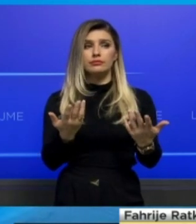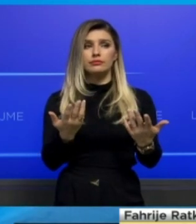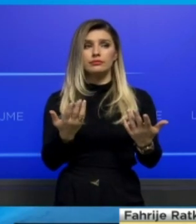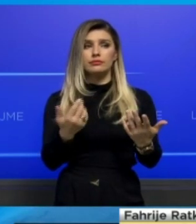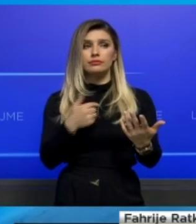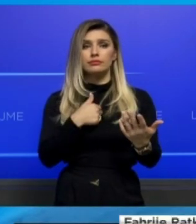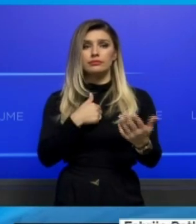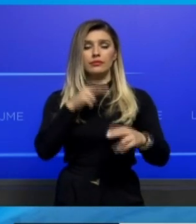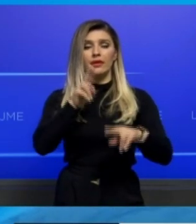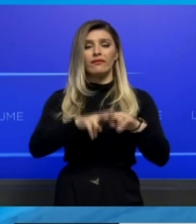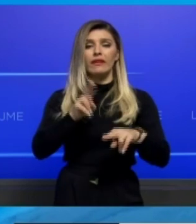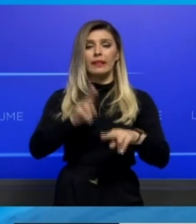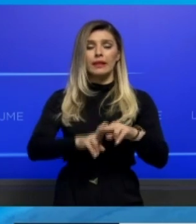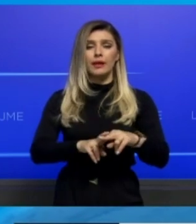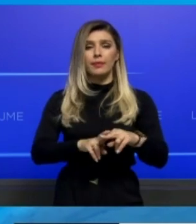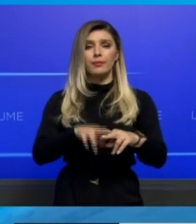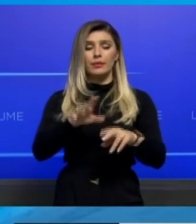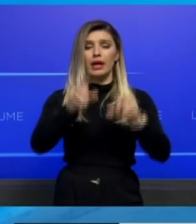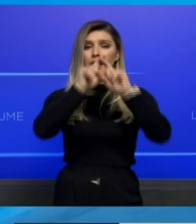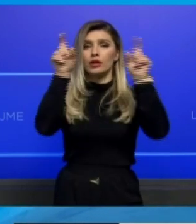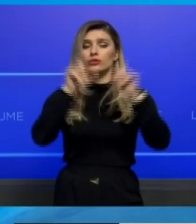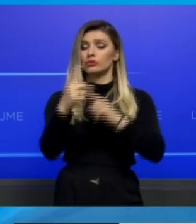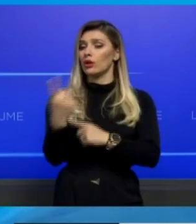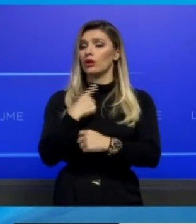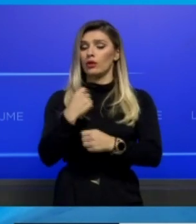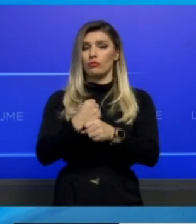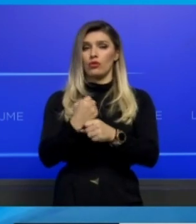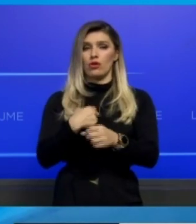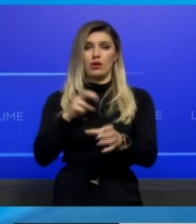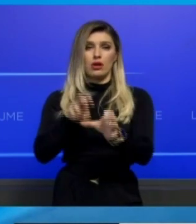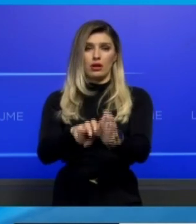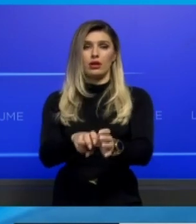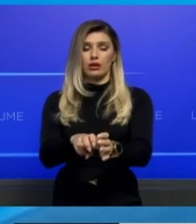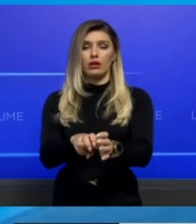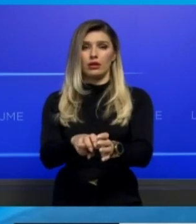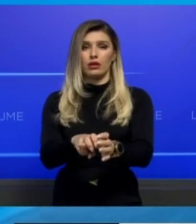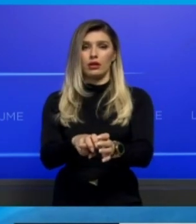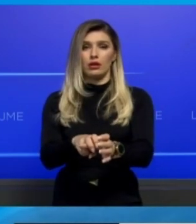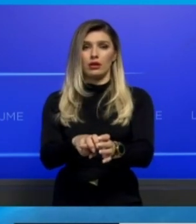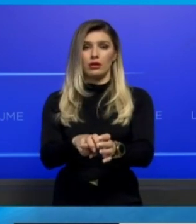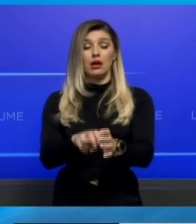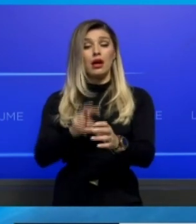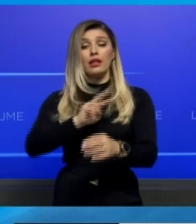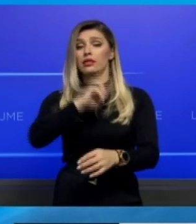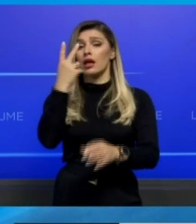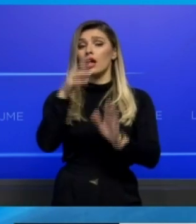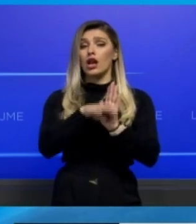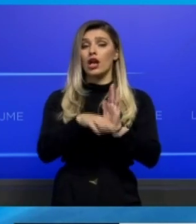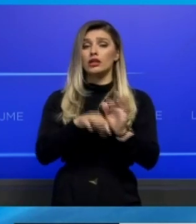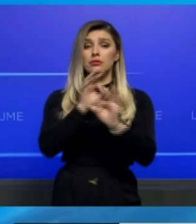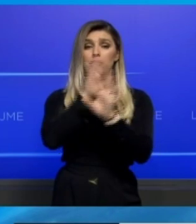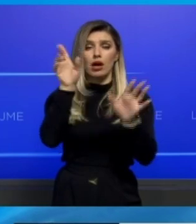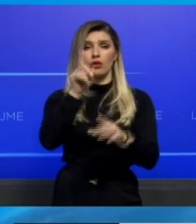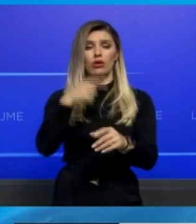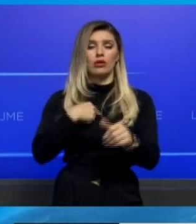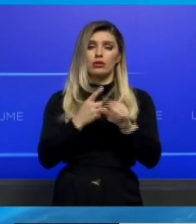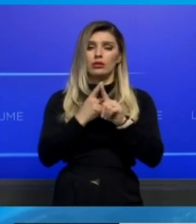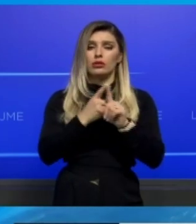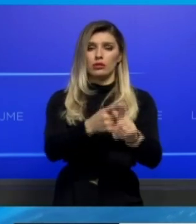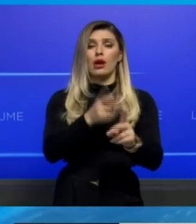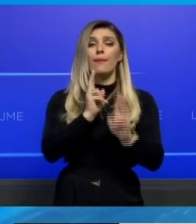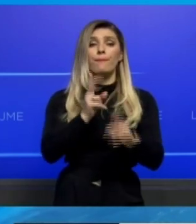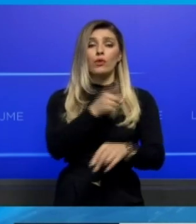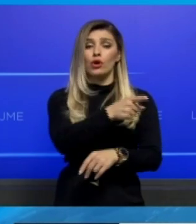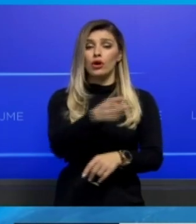vendimet e institucionetve për katësit e cilat më kanë zgjedh. Asgjë jashtë ligjore nuk është, mësimdhënësit e